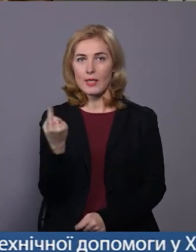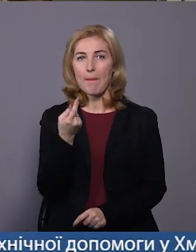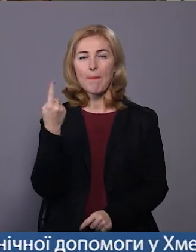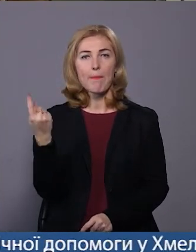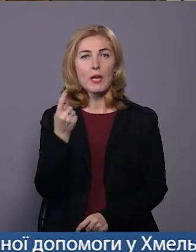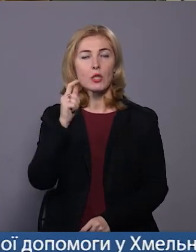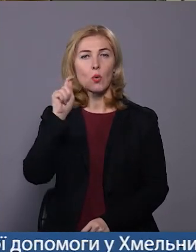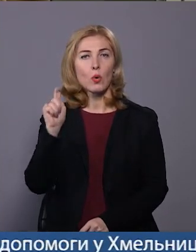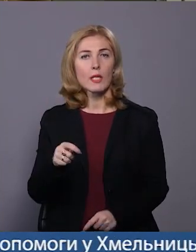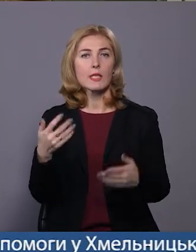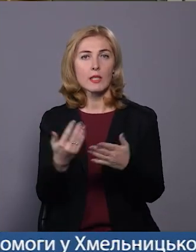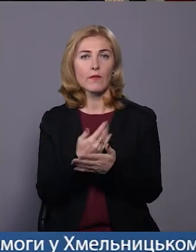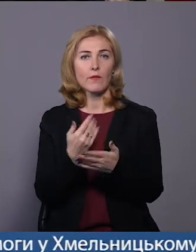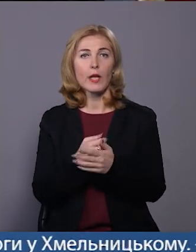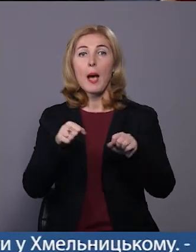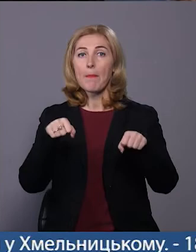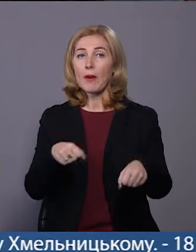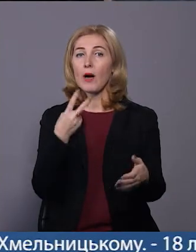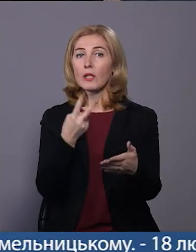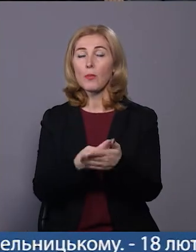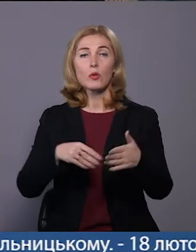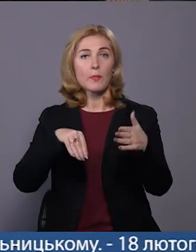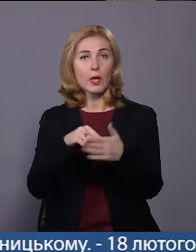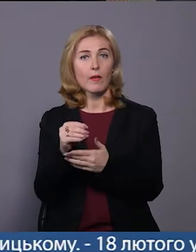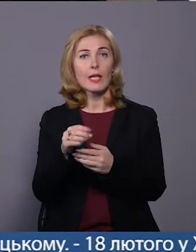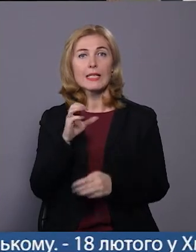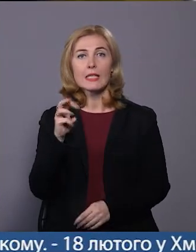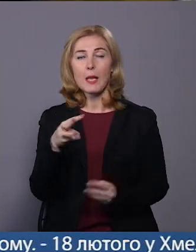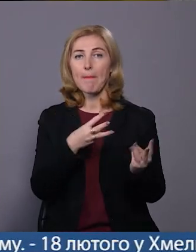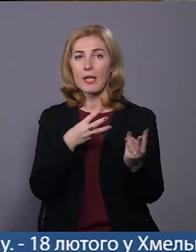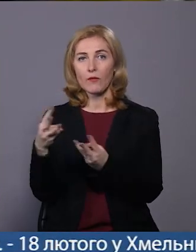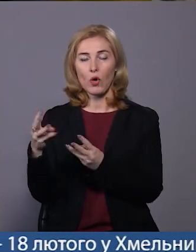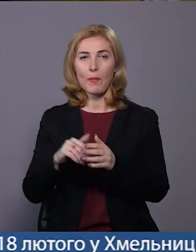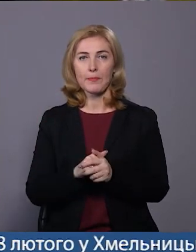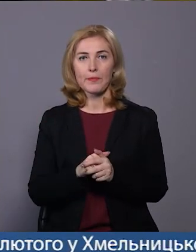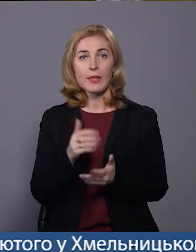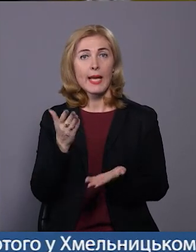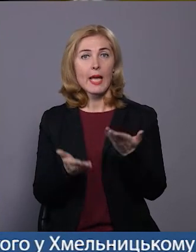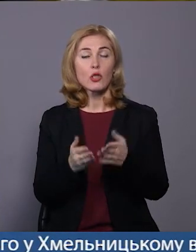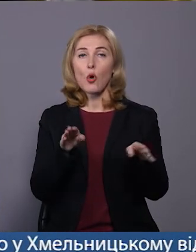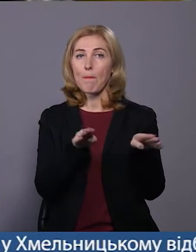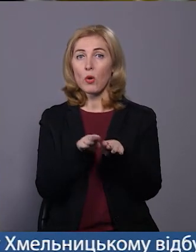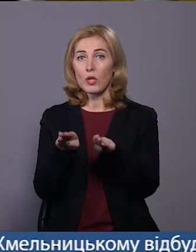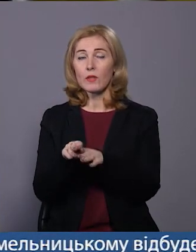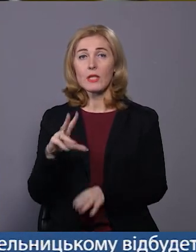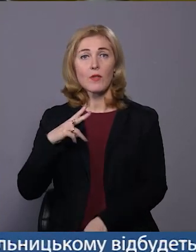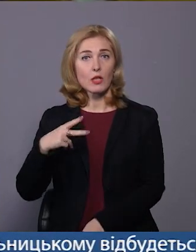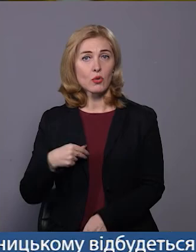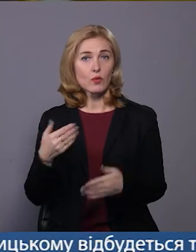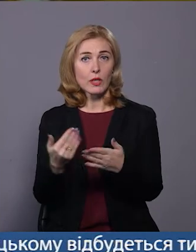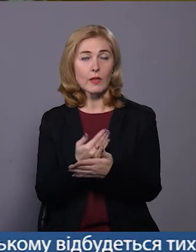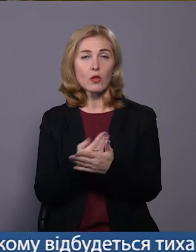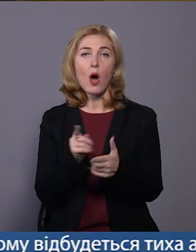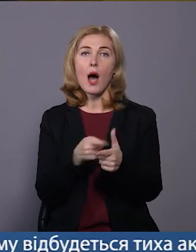український художній фільм, права на показ якого придбала стримінг-платформа Netflix. Якщо там порівнювати з французьким кіно або навіть з німецьким